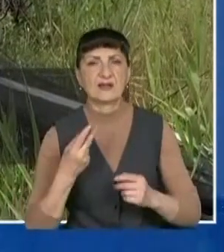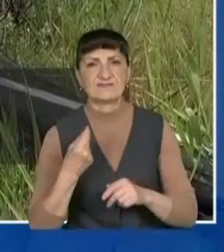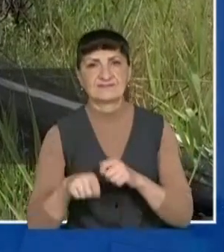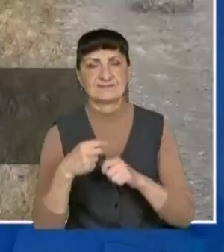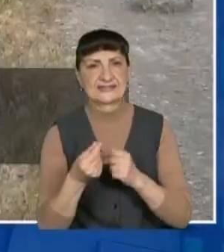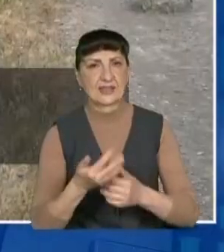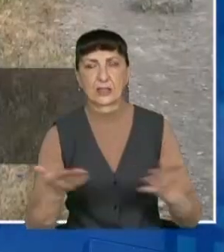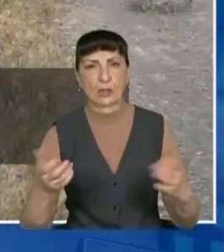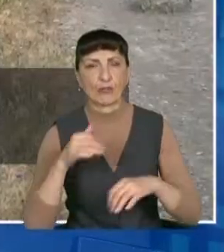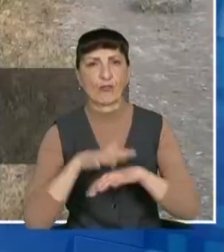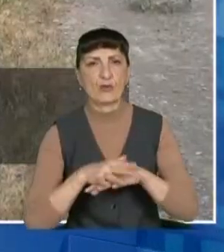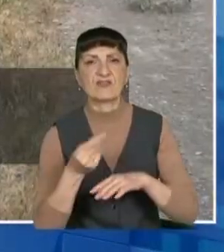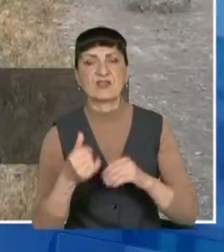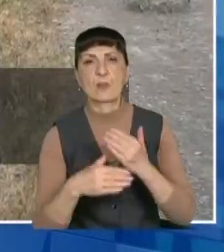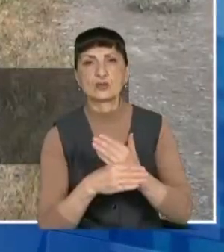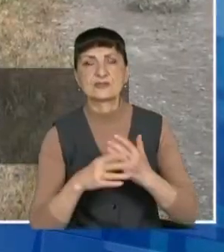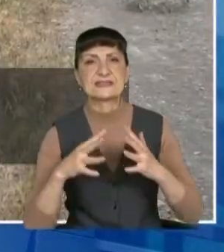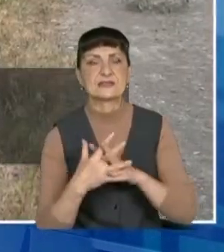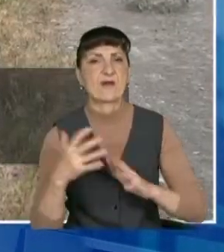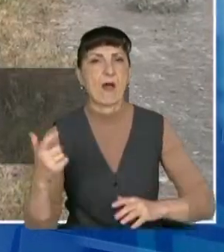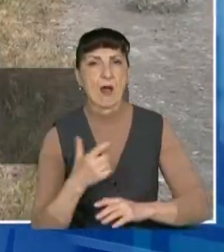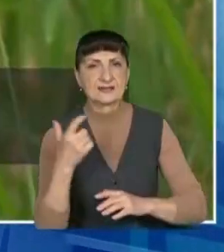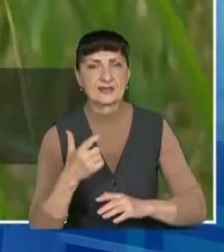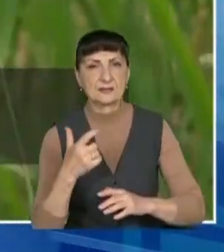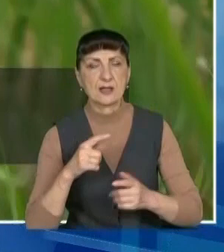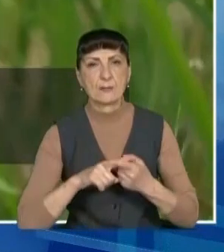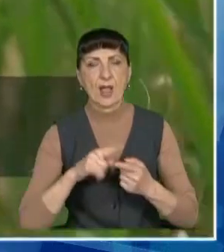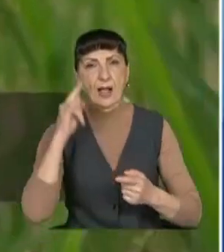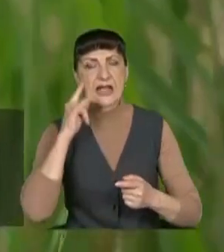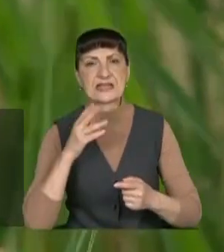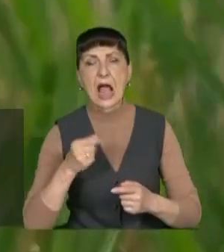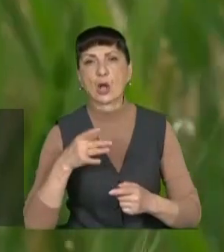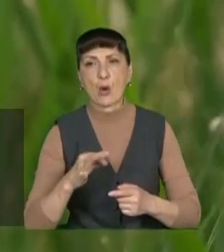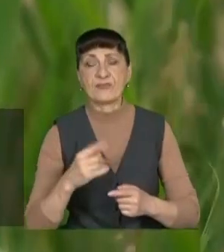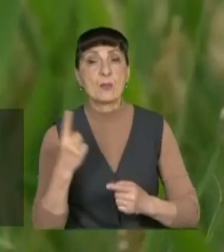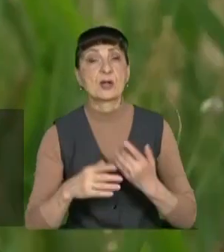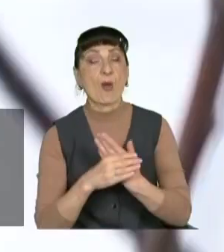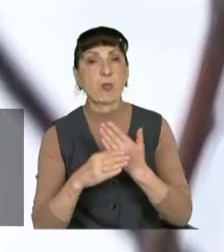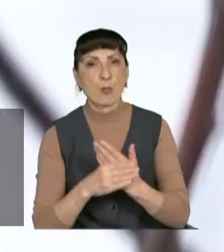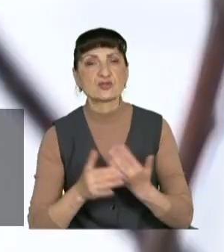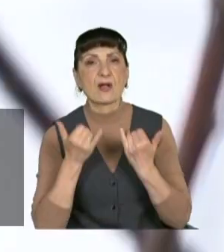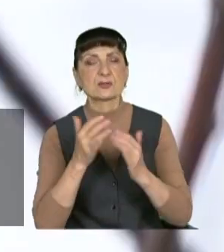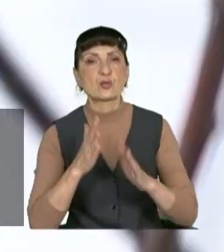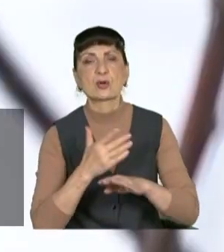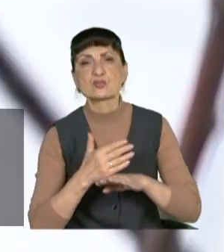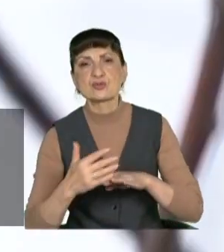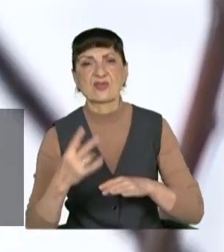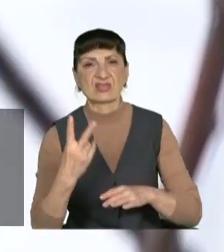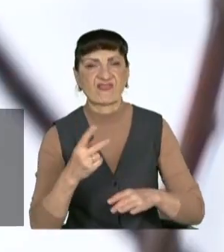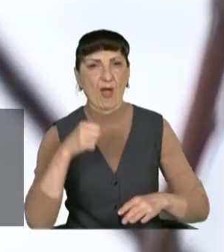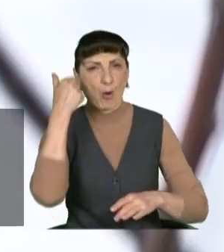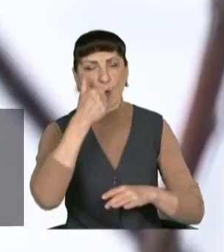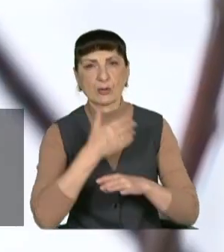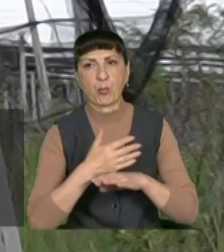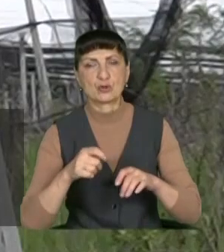от Фонда финансовой поддержки сельского хозяйства при Казагро. Первую помощь садоводам оказали только спустя 2 года